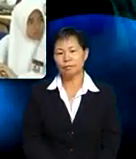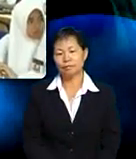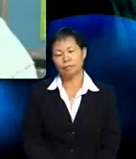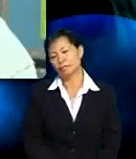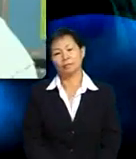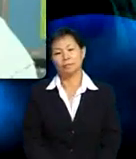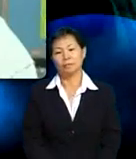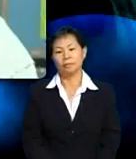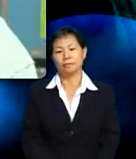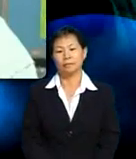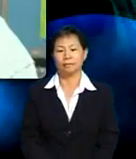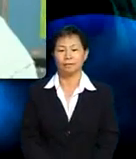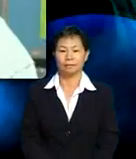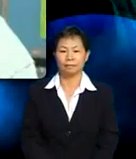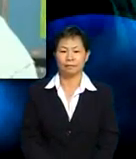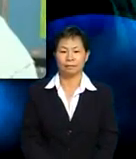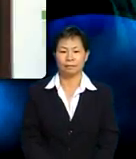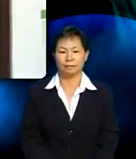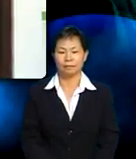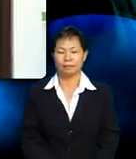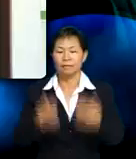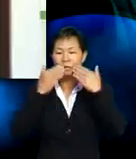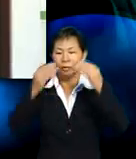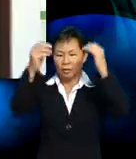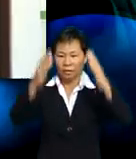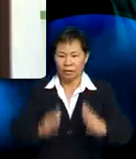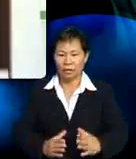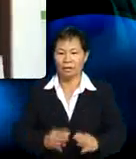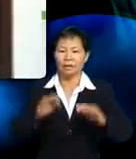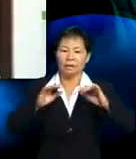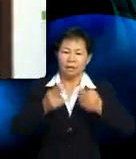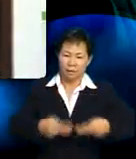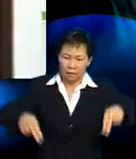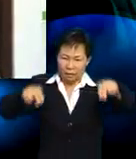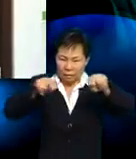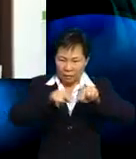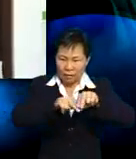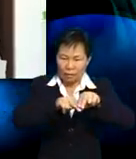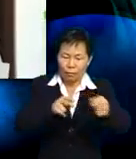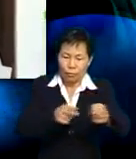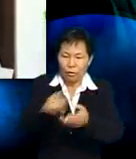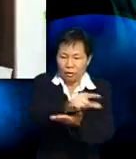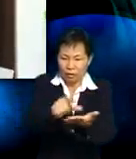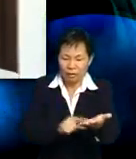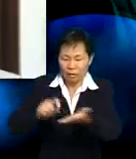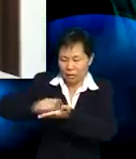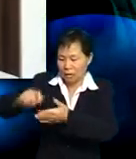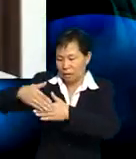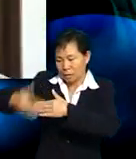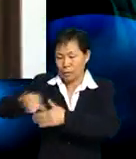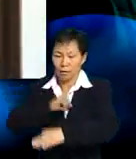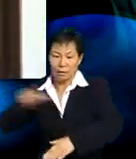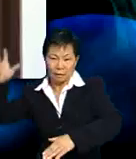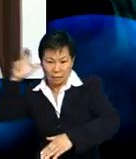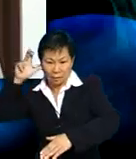Terima kasih, cikgu. Inilah lembaran rumusan. pesan grafik yang saya isi selepas mendengar persembahan